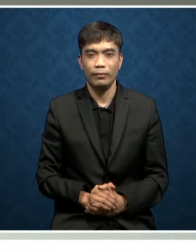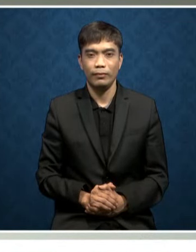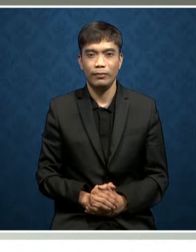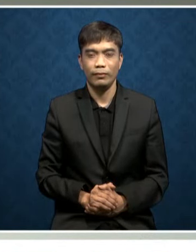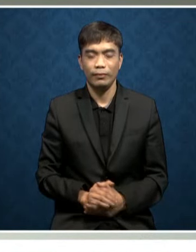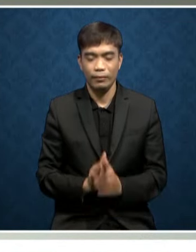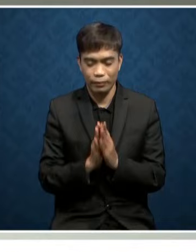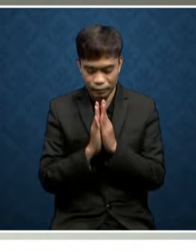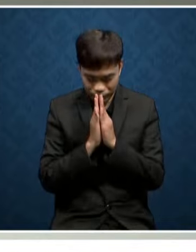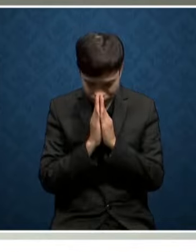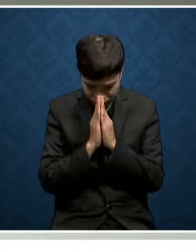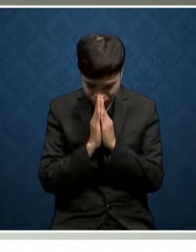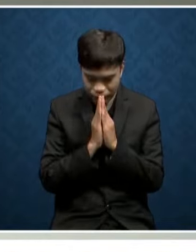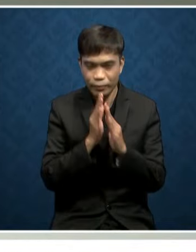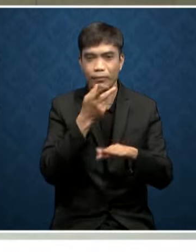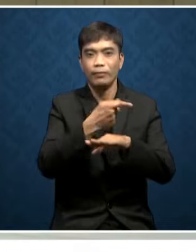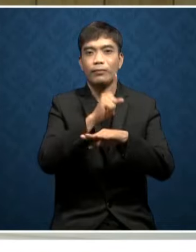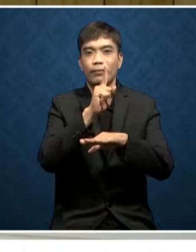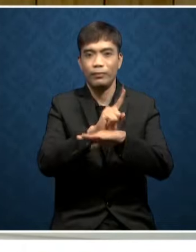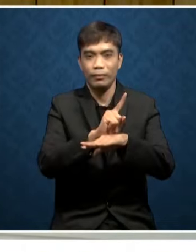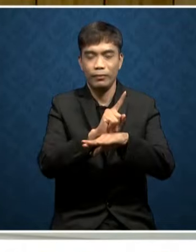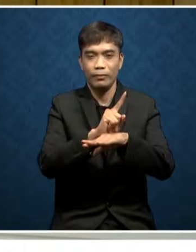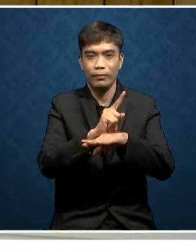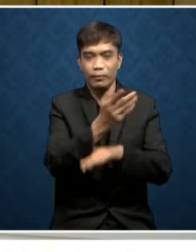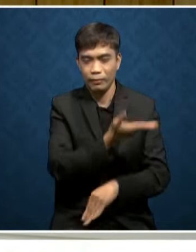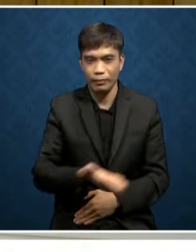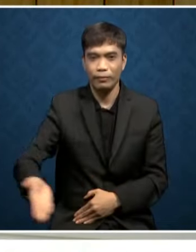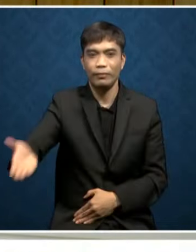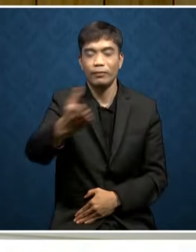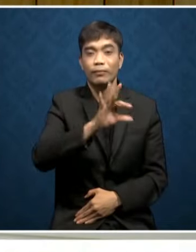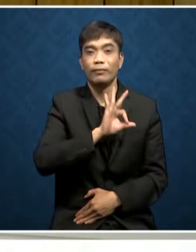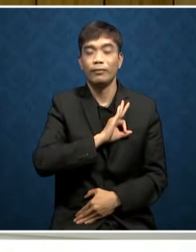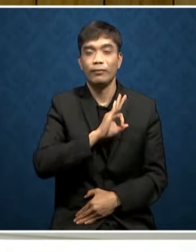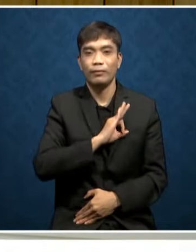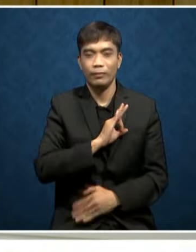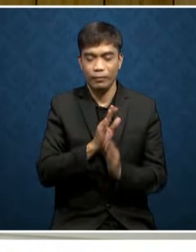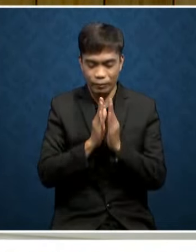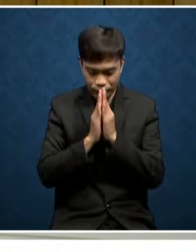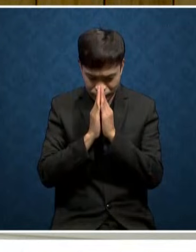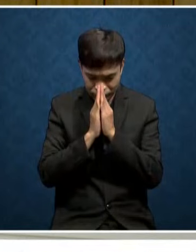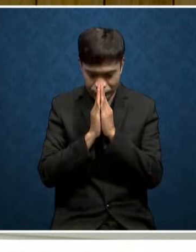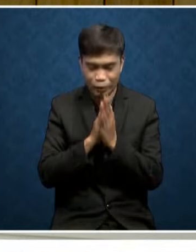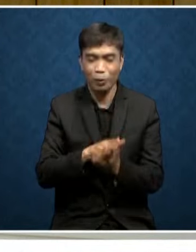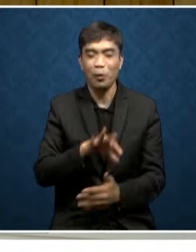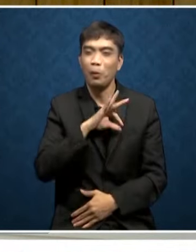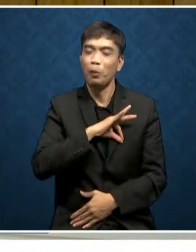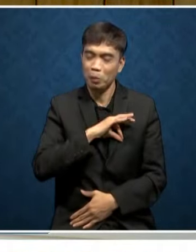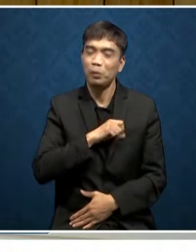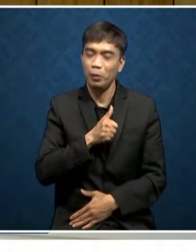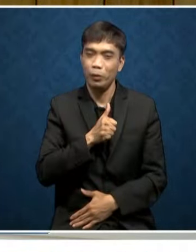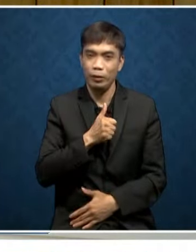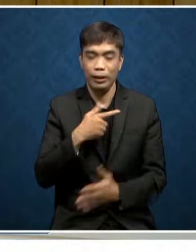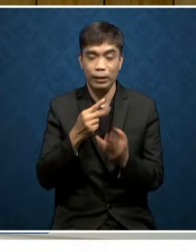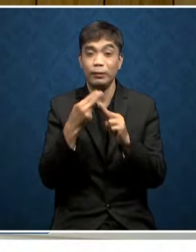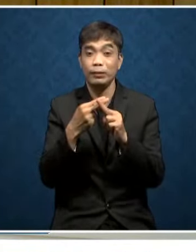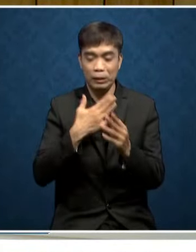เรียนท่านประธานและเพื่อนสมาชิกทุกท่านดิฉันรู้สึกขอบคุณที่ได้รับการเสนอชื่อเพื่อรับตำแหน่งรองประธานวุฒิ